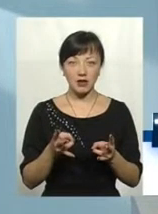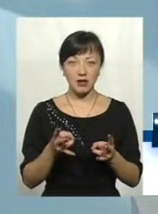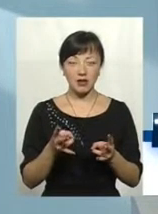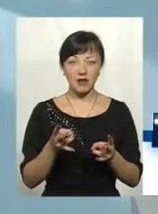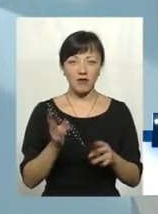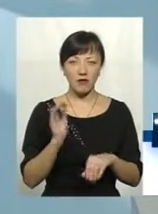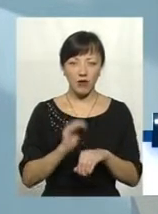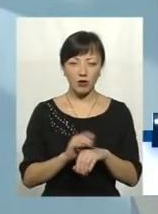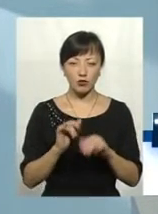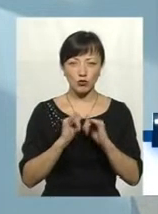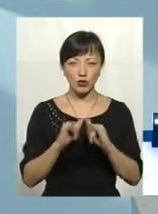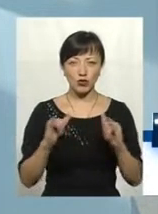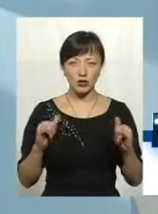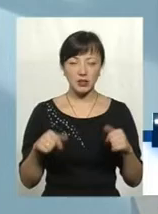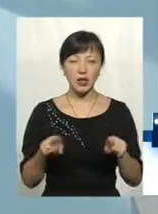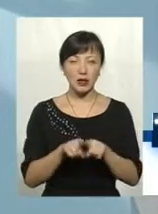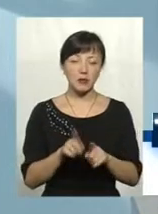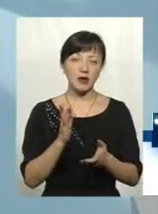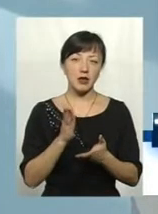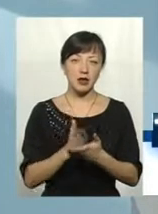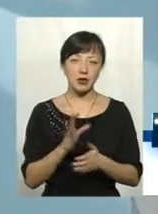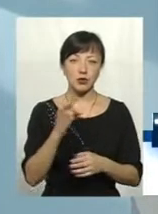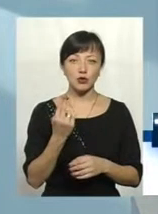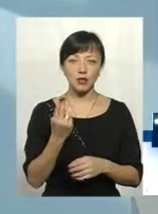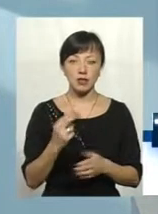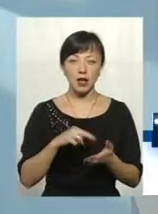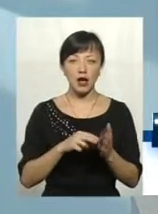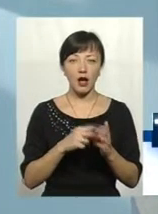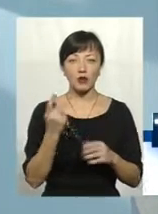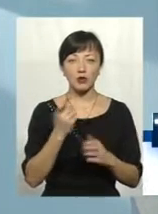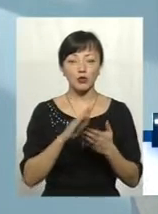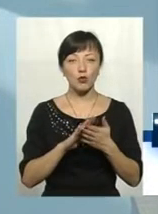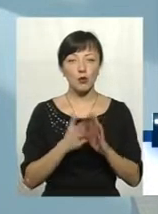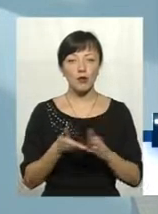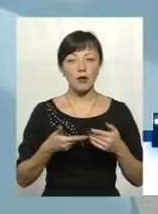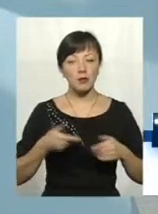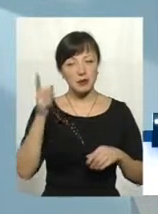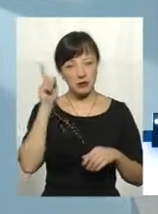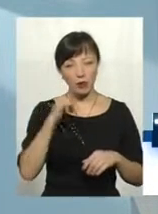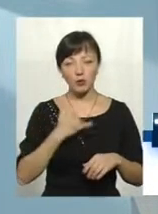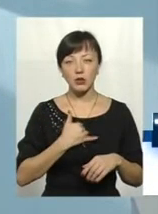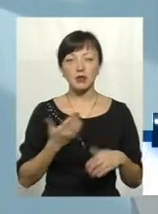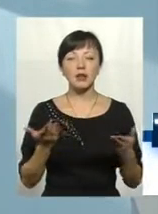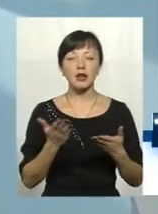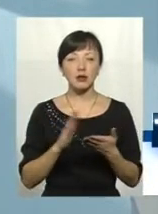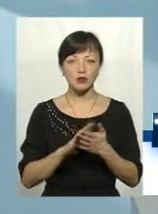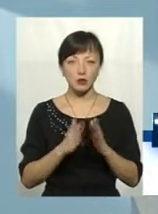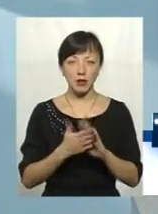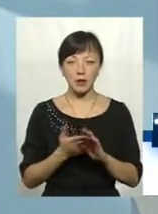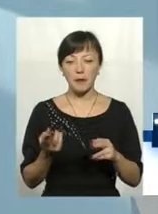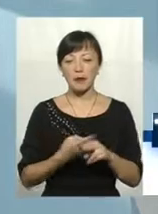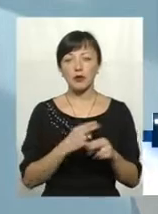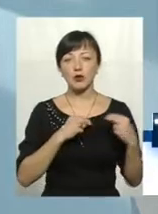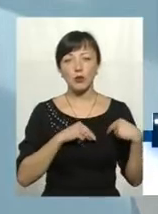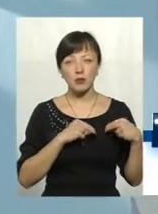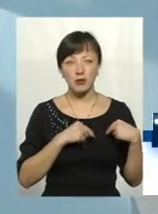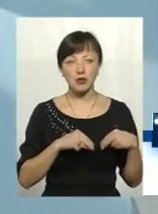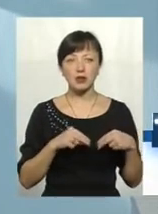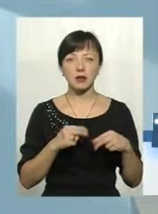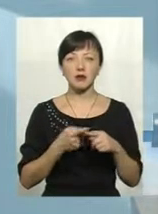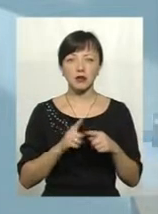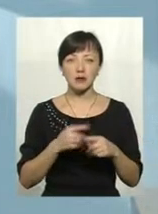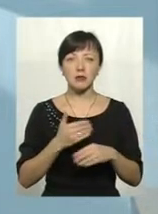для того, щоб воно поширилось. Такими факторами є соціально-економічні умови. Ми знаємо, які в нас зараз держави соціальні. Це безробіття. Ну, про